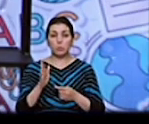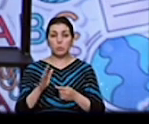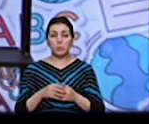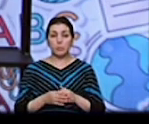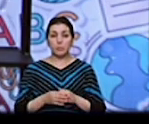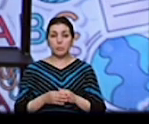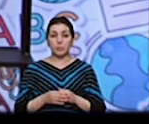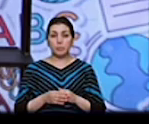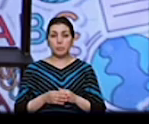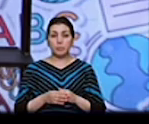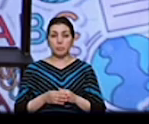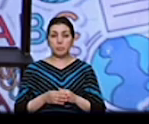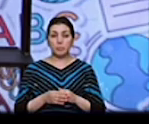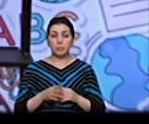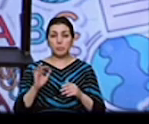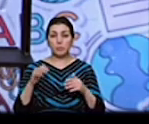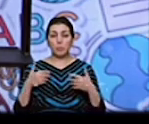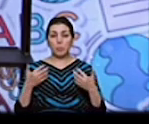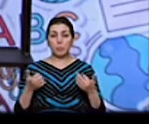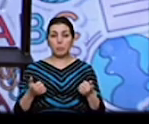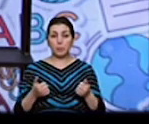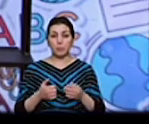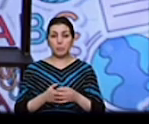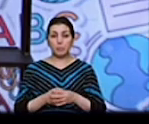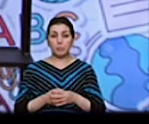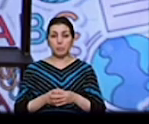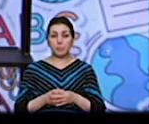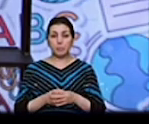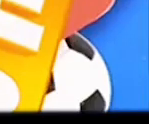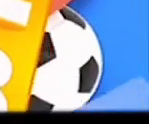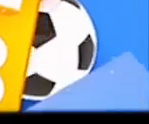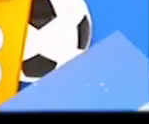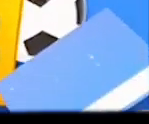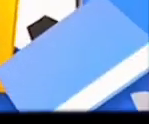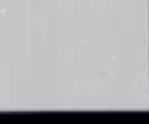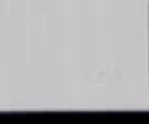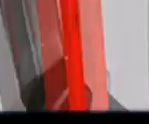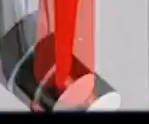orqali ko'rishguncha xayrlashamiz. Xayr, salomat bo'ling.